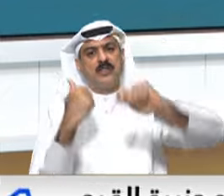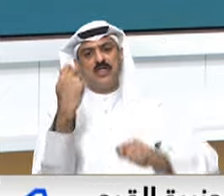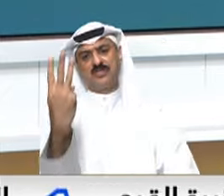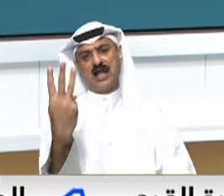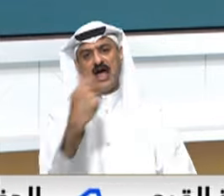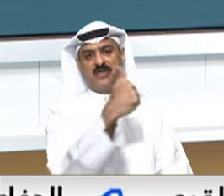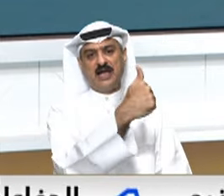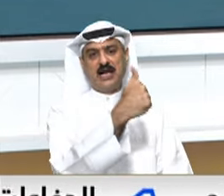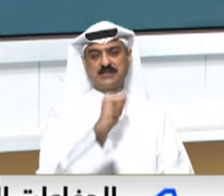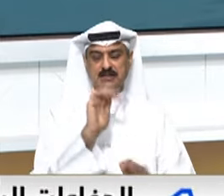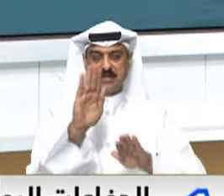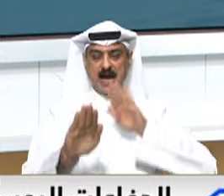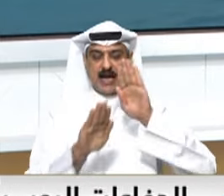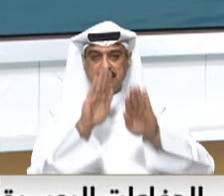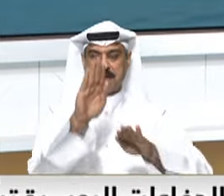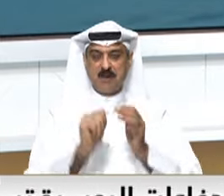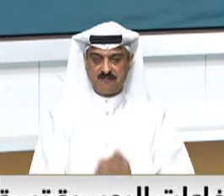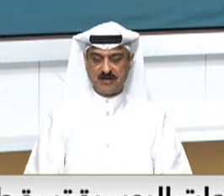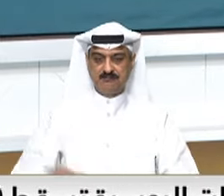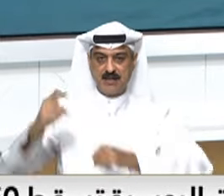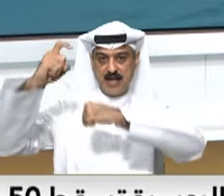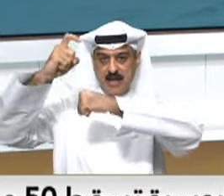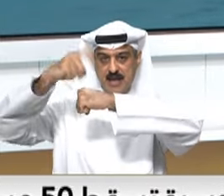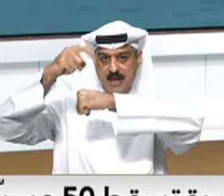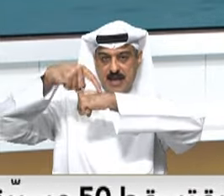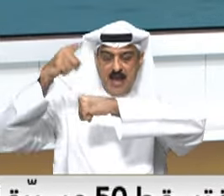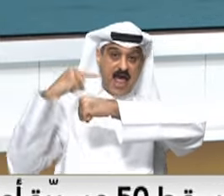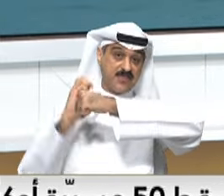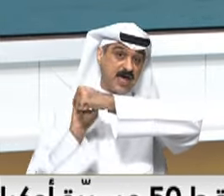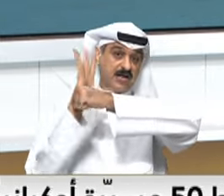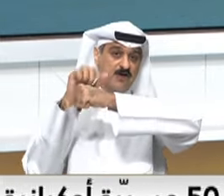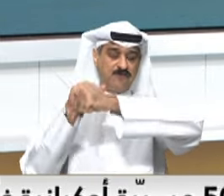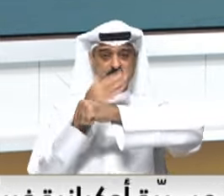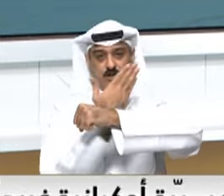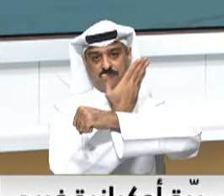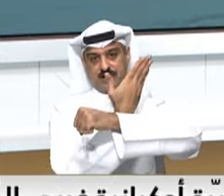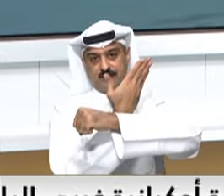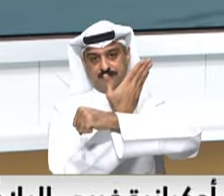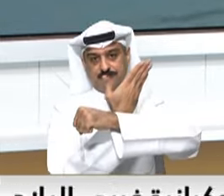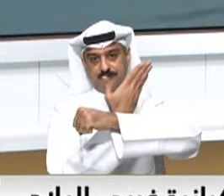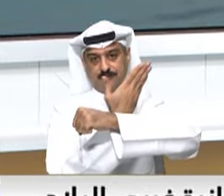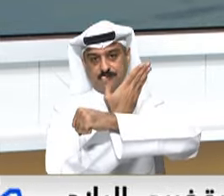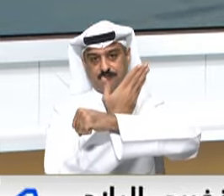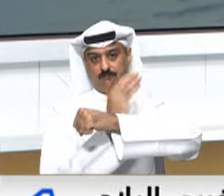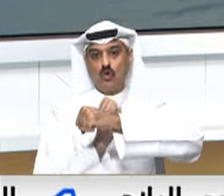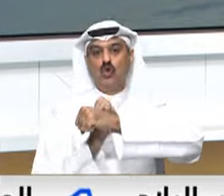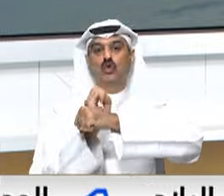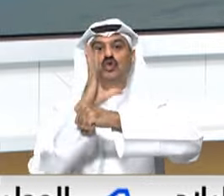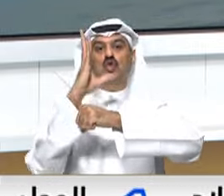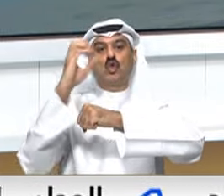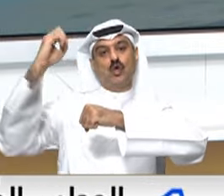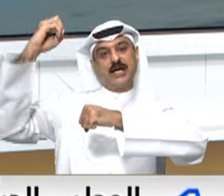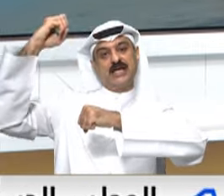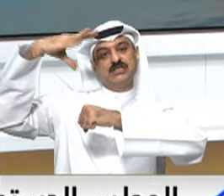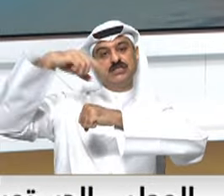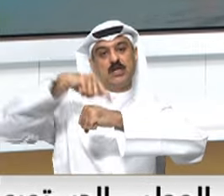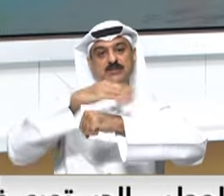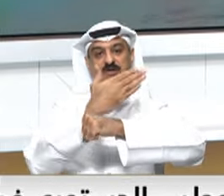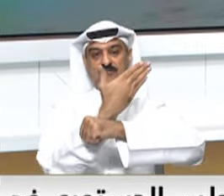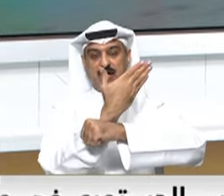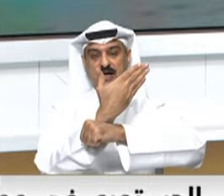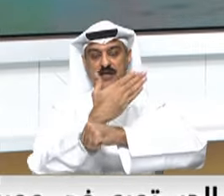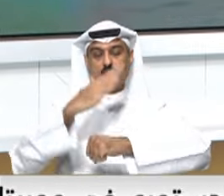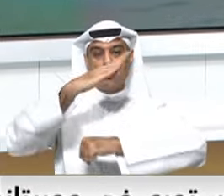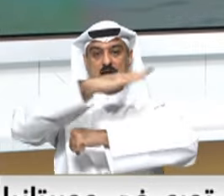اذان الفجر حسب التوقيت المحلي لمدينه الكويت الساعه 3 و19 دقيقه شروق الشمس الساعه 4 و54 دقيقه